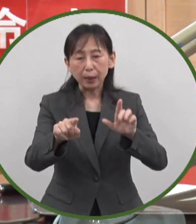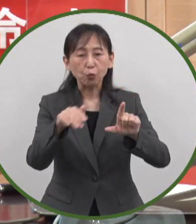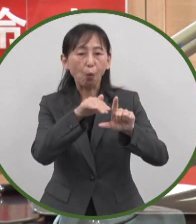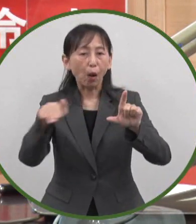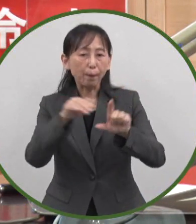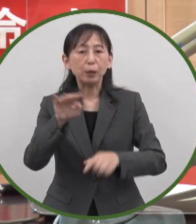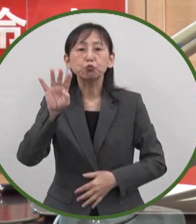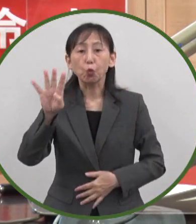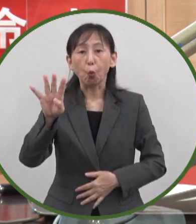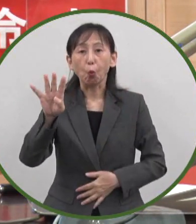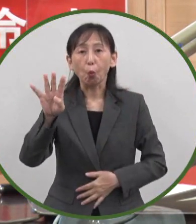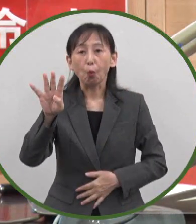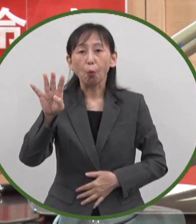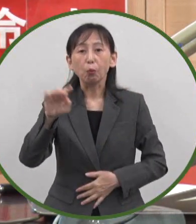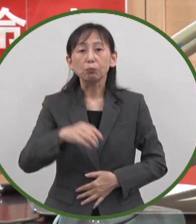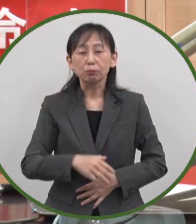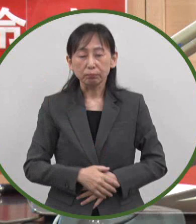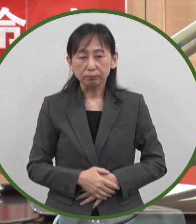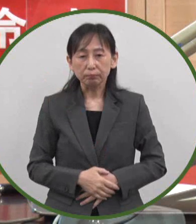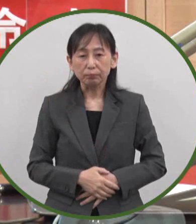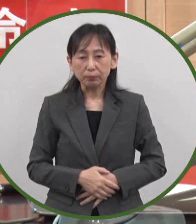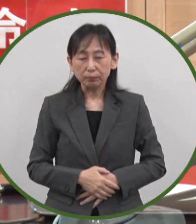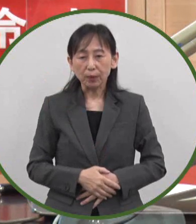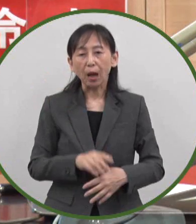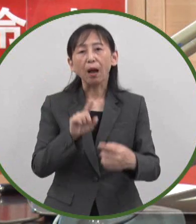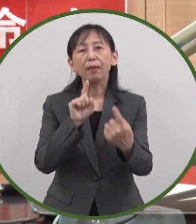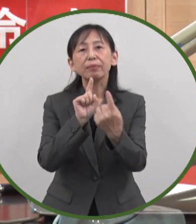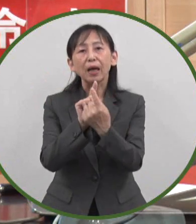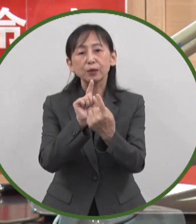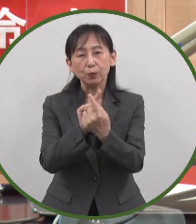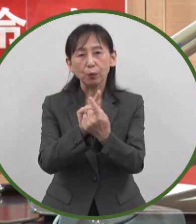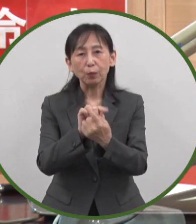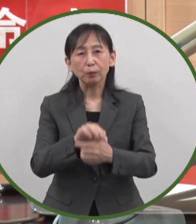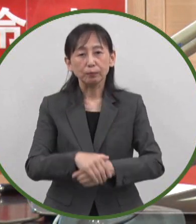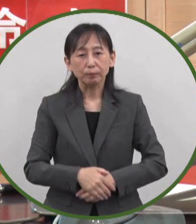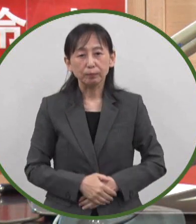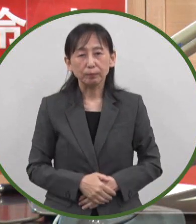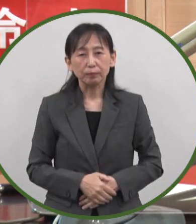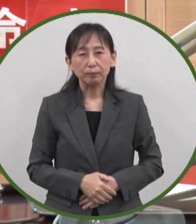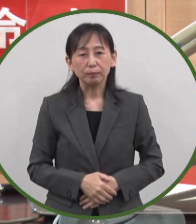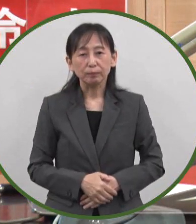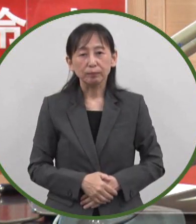が、まあ、その対象となるというところでありますので、